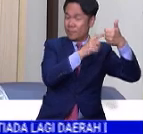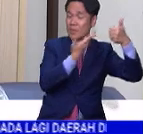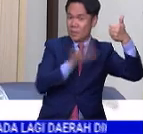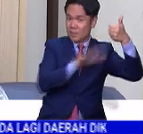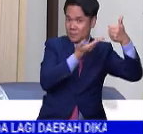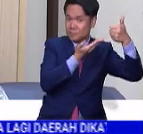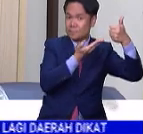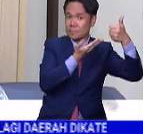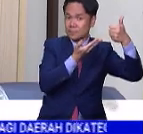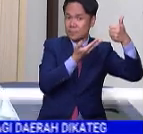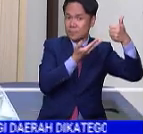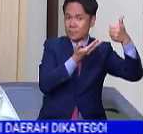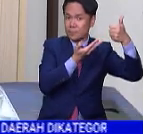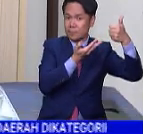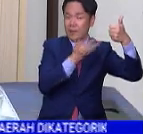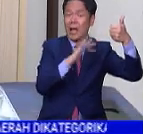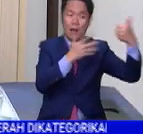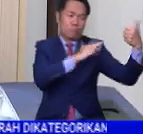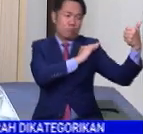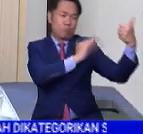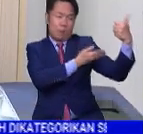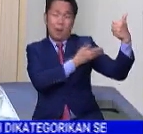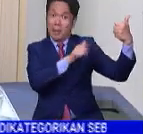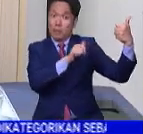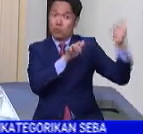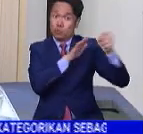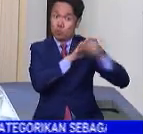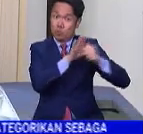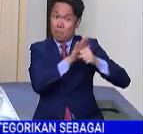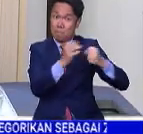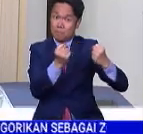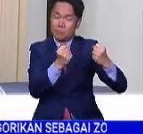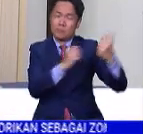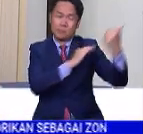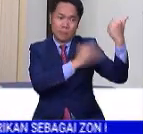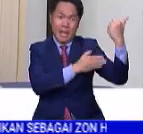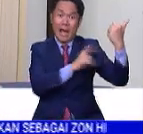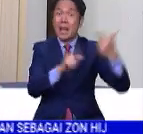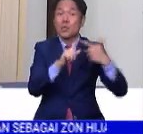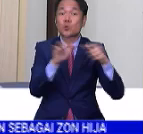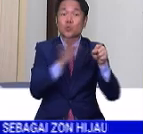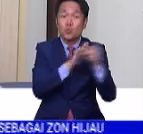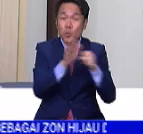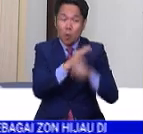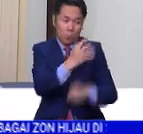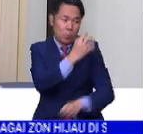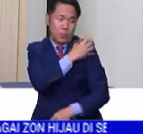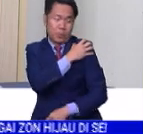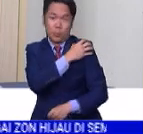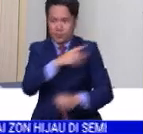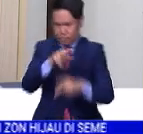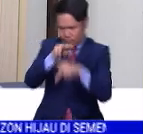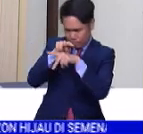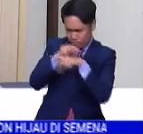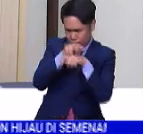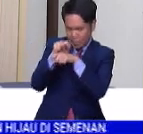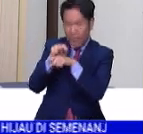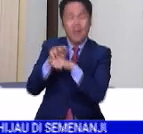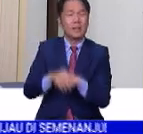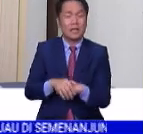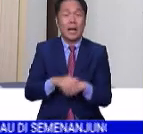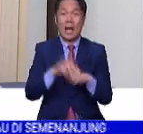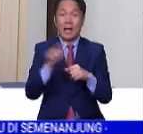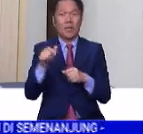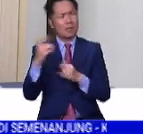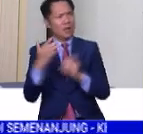mempunyai otoriti yang mencukupi atau dan juga mempunyai penguat kuasa yang mencukupi untuk mengawal sendiri akta ini. Dan kita